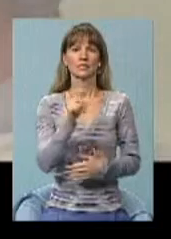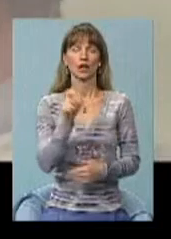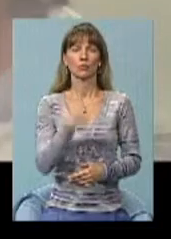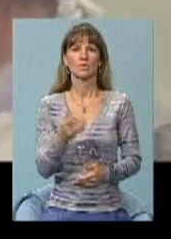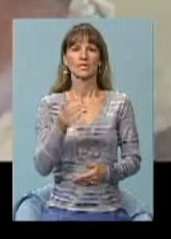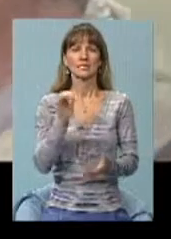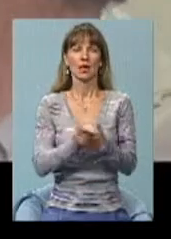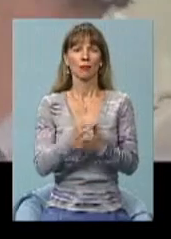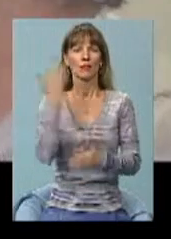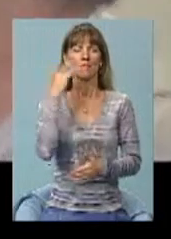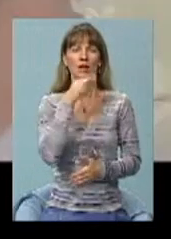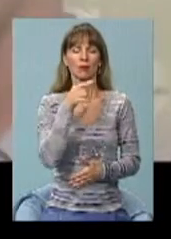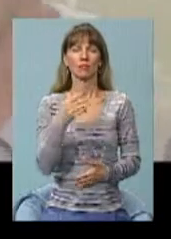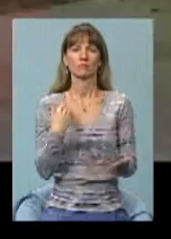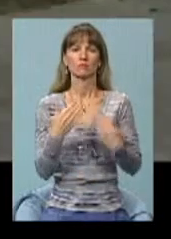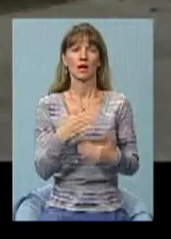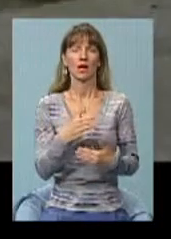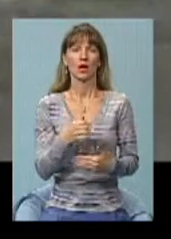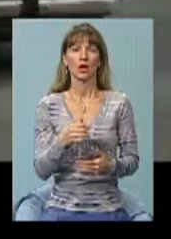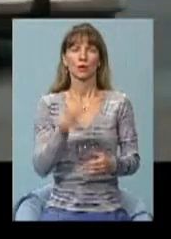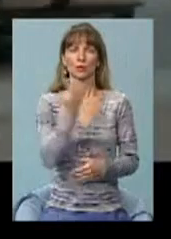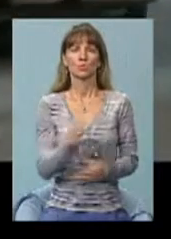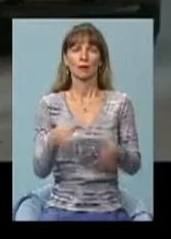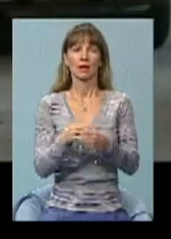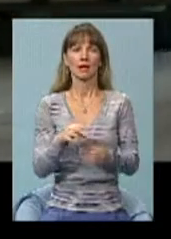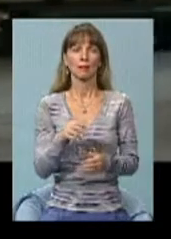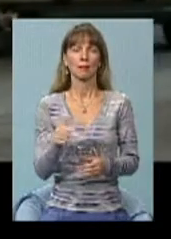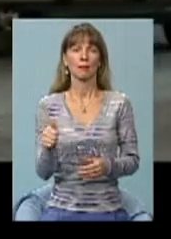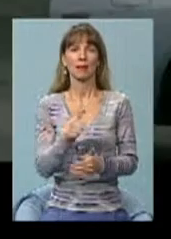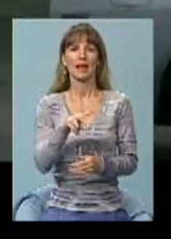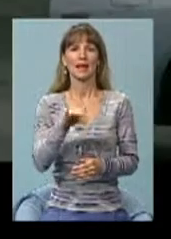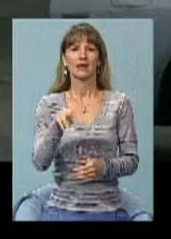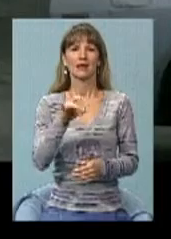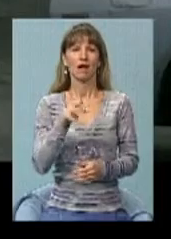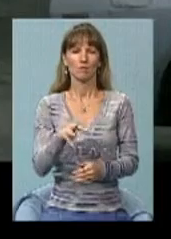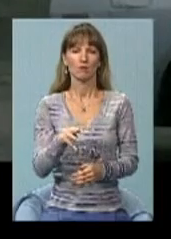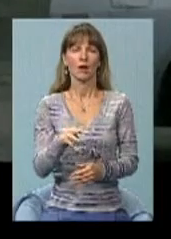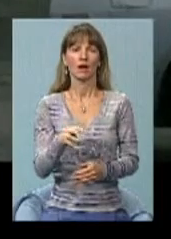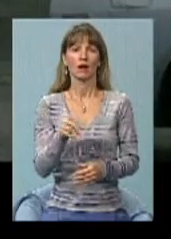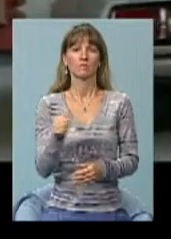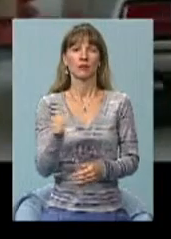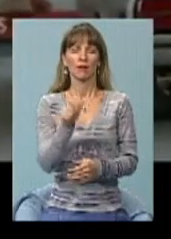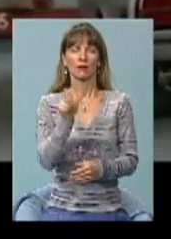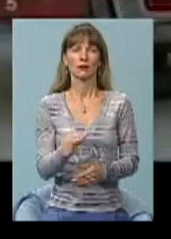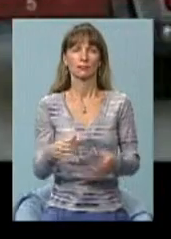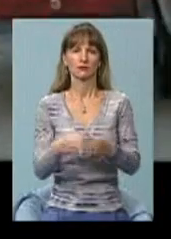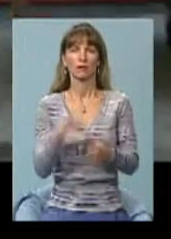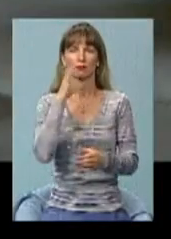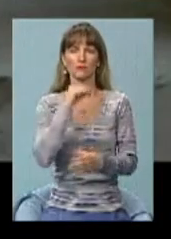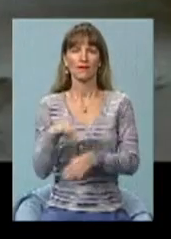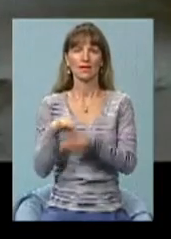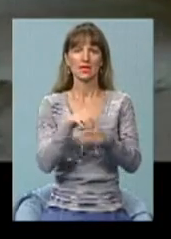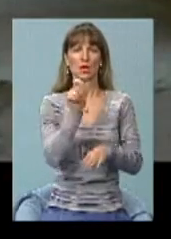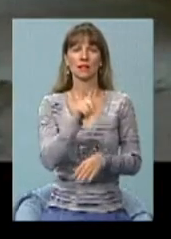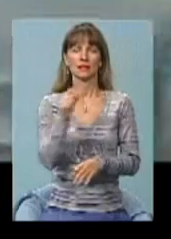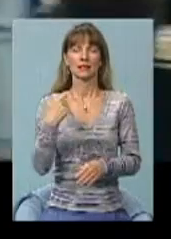часів. Вона притаманна суспільним лідерам, історичним особам, які виокремлюють здатністю вести людей за собою. Так